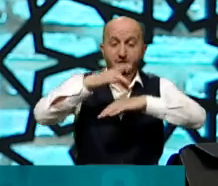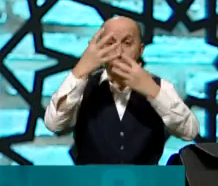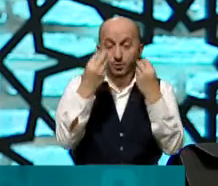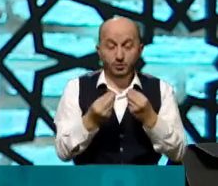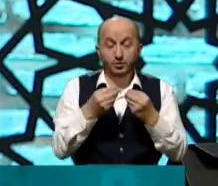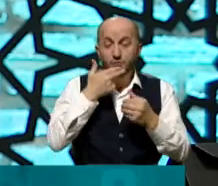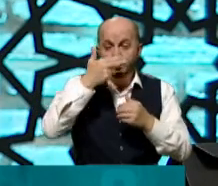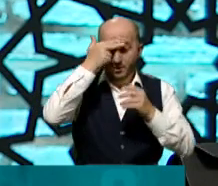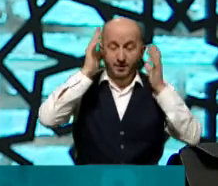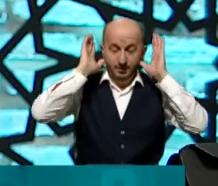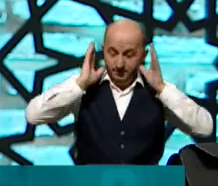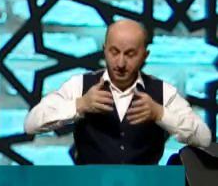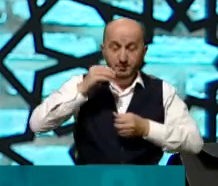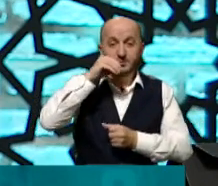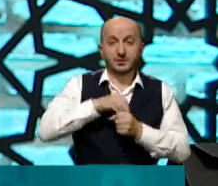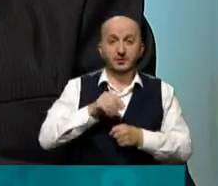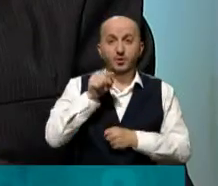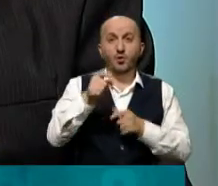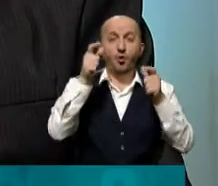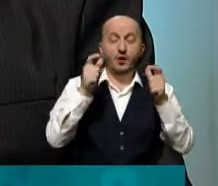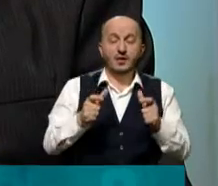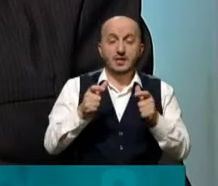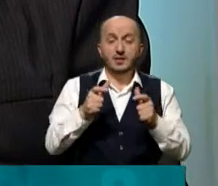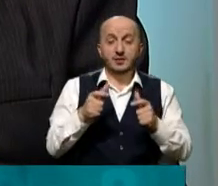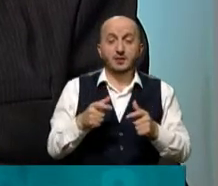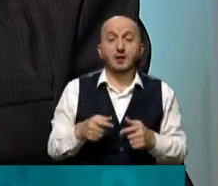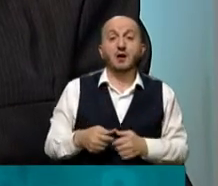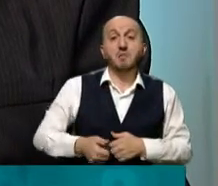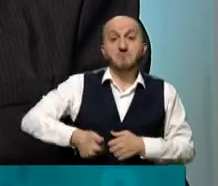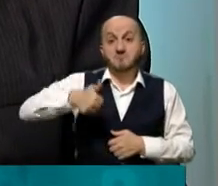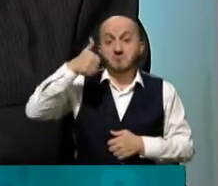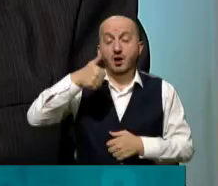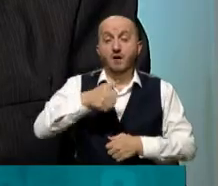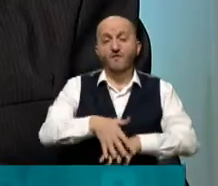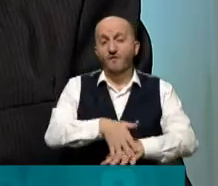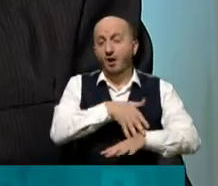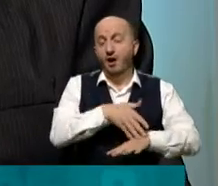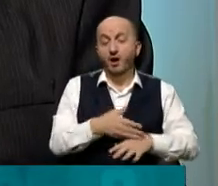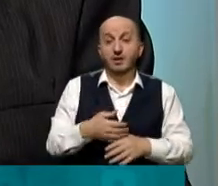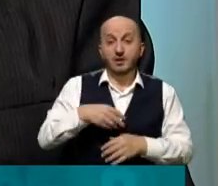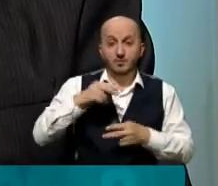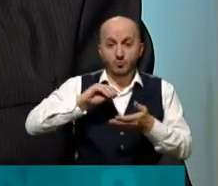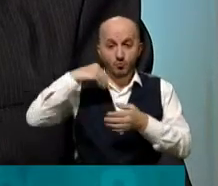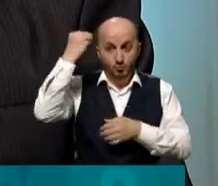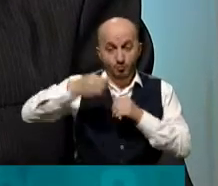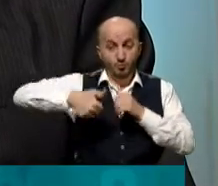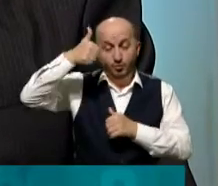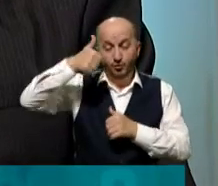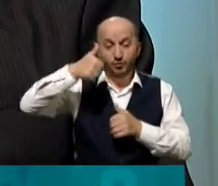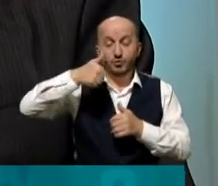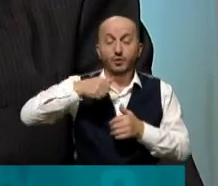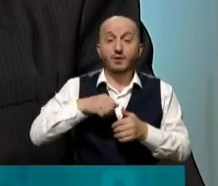namazı kılınabilmesi için o yerin mülki amirliğinden, tabii onu görevlendirdiği